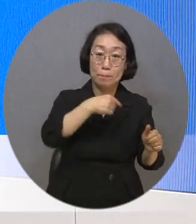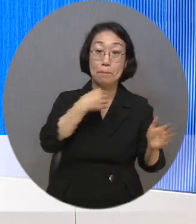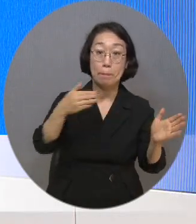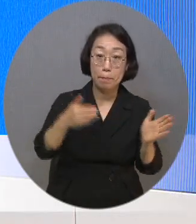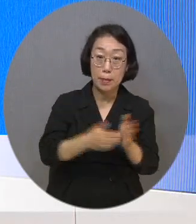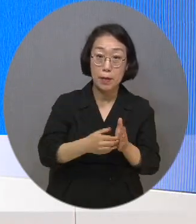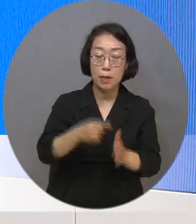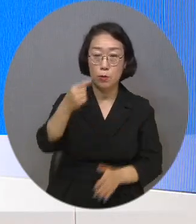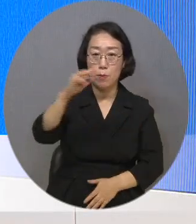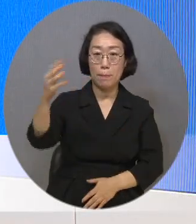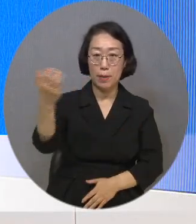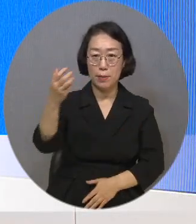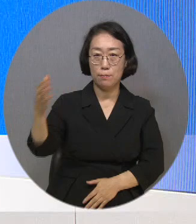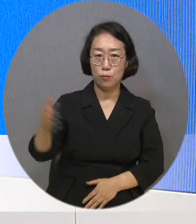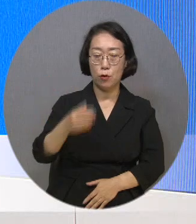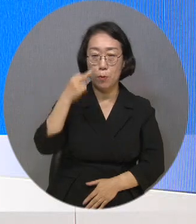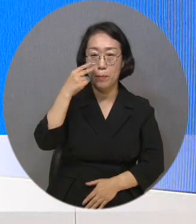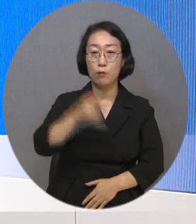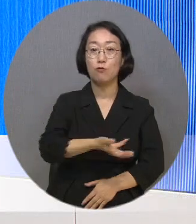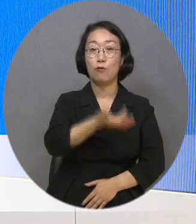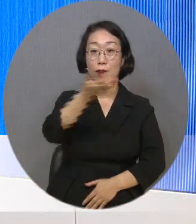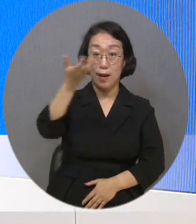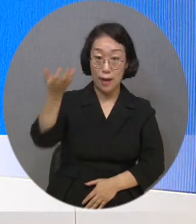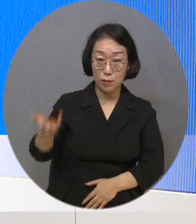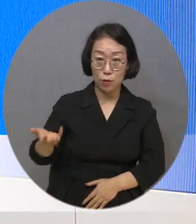80년도에 뉴욕에 정착했습니다. 그래서